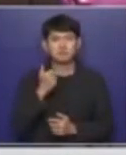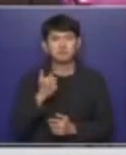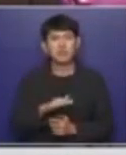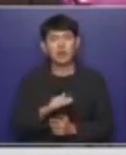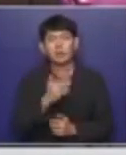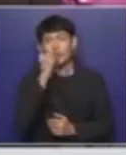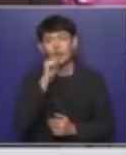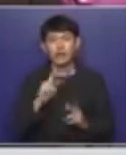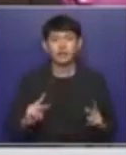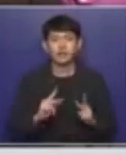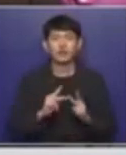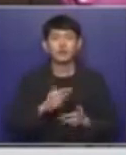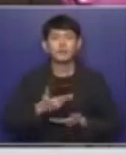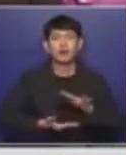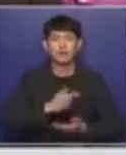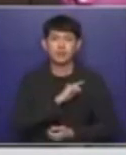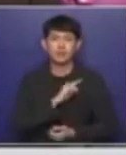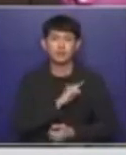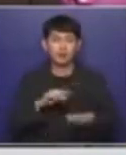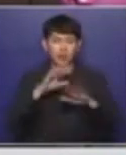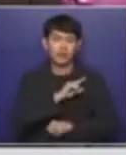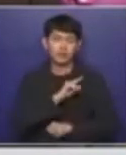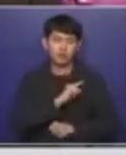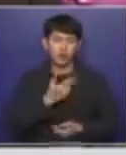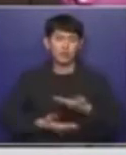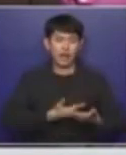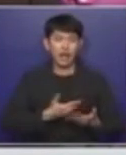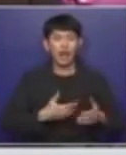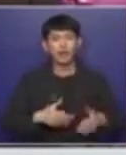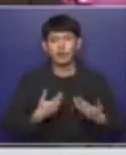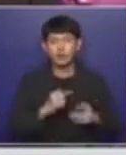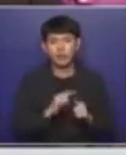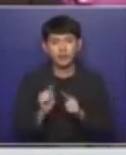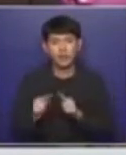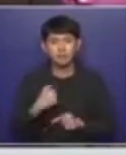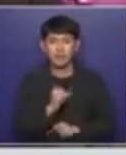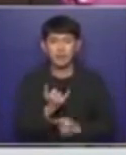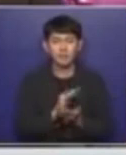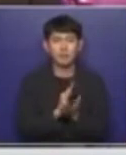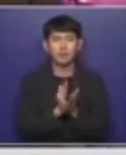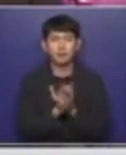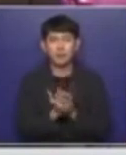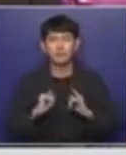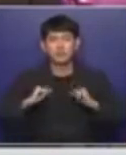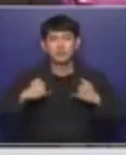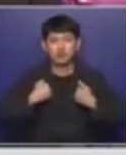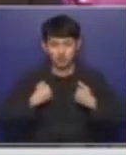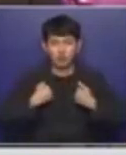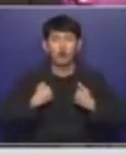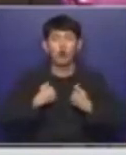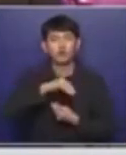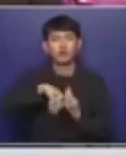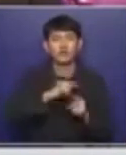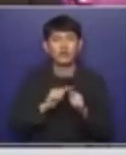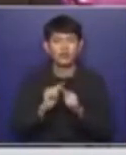ว่ากระทรวงพาณิชย์จะทำหน้าที่เป็นแค่เซลแมนบางครั้งเราก็ต้องปรับตัวเป็นเจ้าของกิจการเป็นเจ้าของธุรกิจบ้